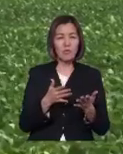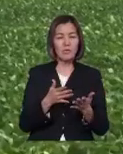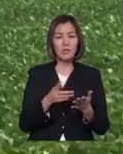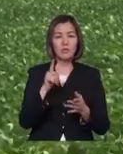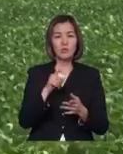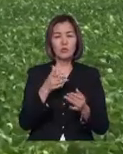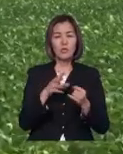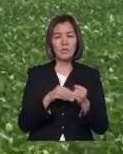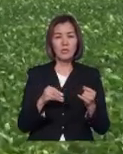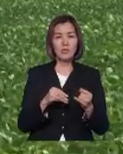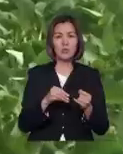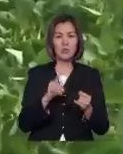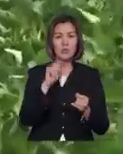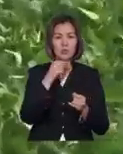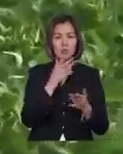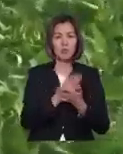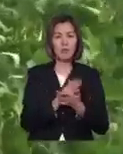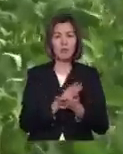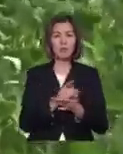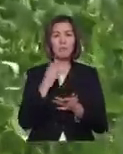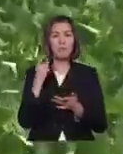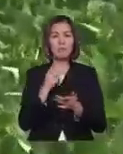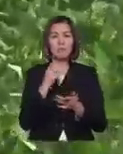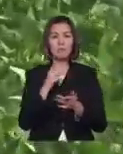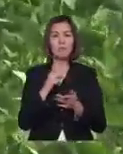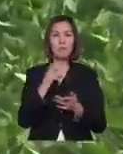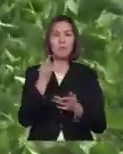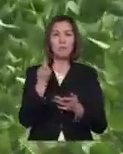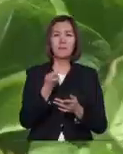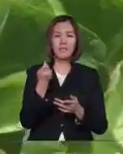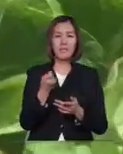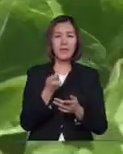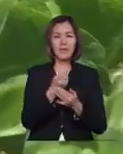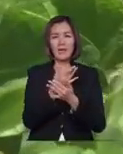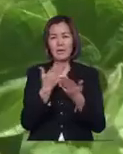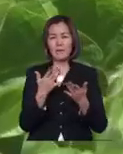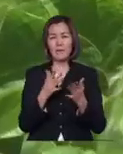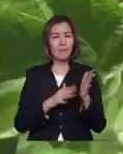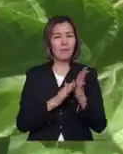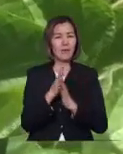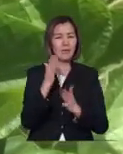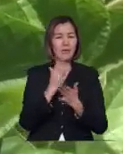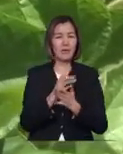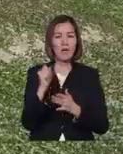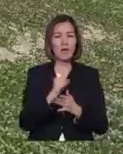100 гектардан астам жүгері бар. Сондай-ақ фермерлер бидай мен арпада өсіреді. Барлық егіс алқаптарында Авус